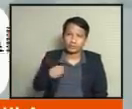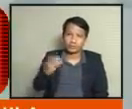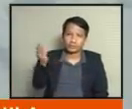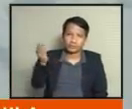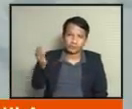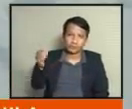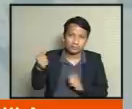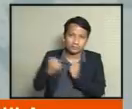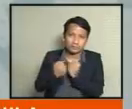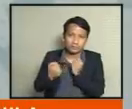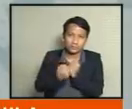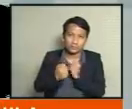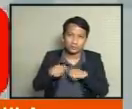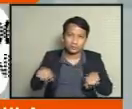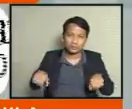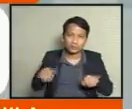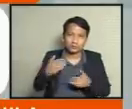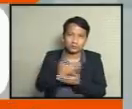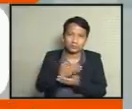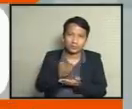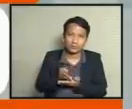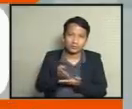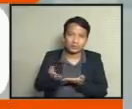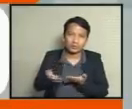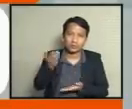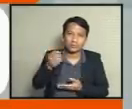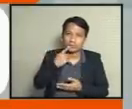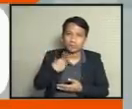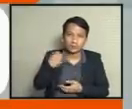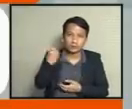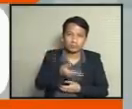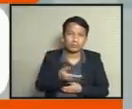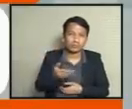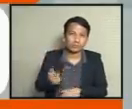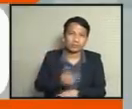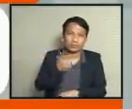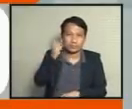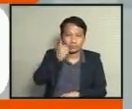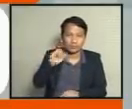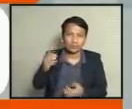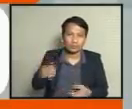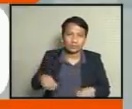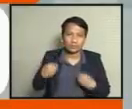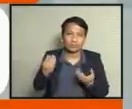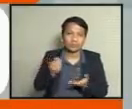yung mga anak mo na bigyan mo ng budget. O ba't hindi mo binigyan? Ba't lagi kang walang pera?